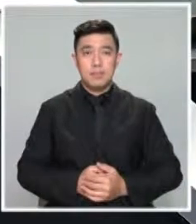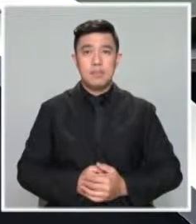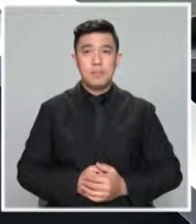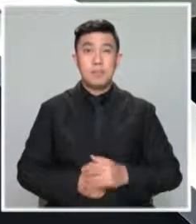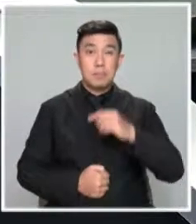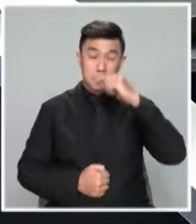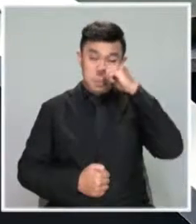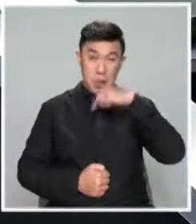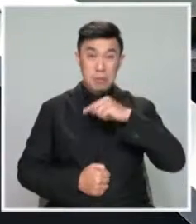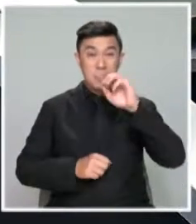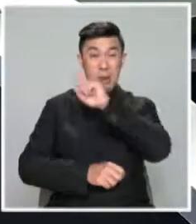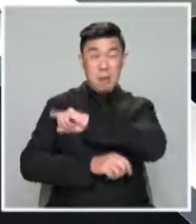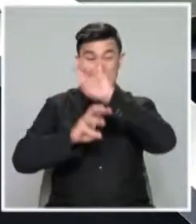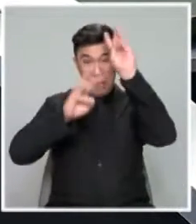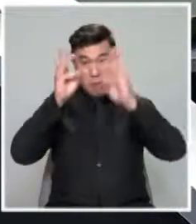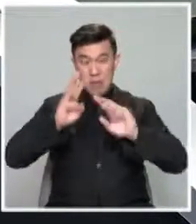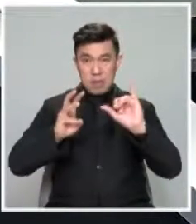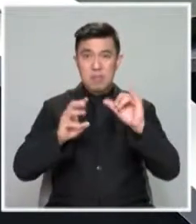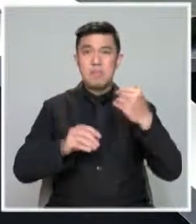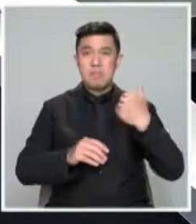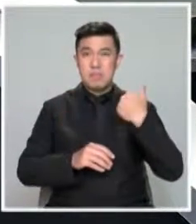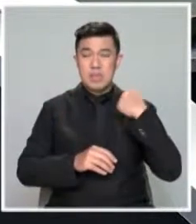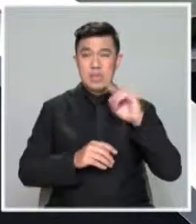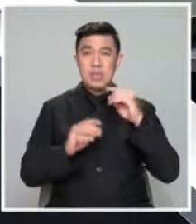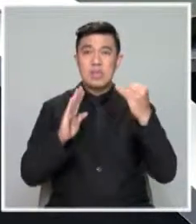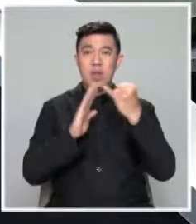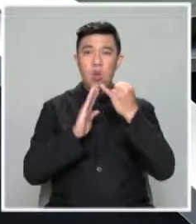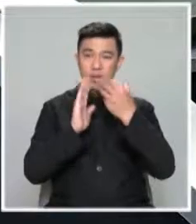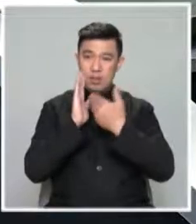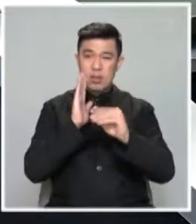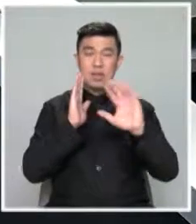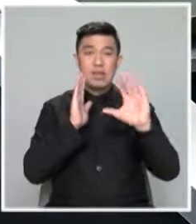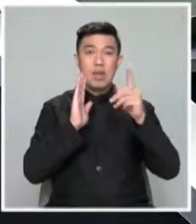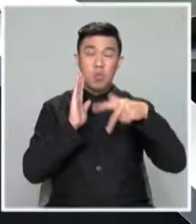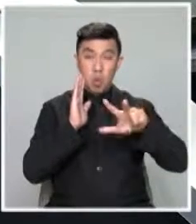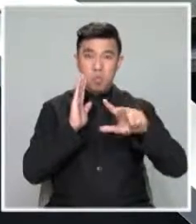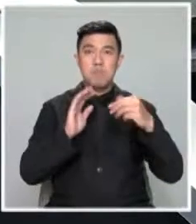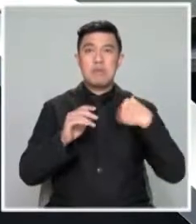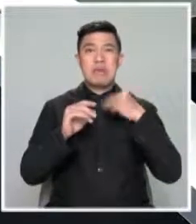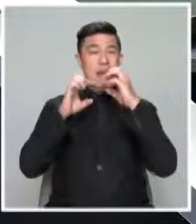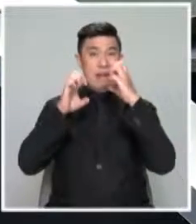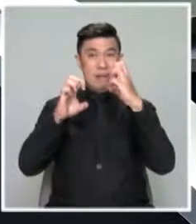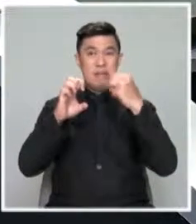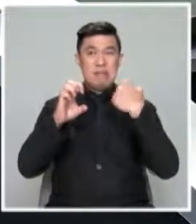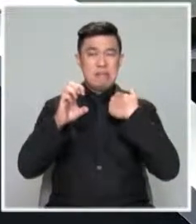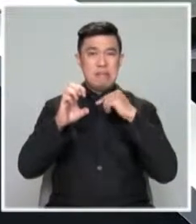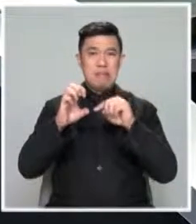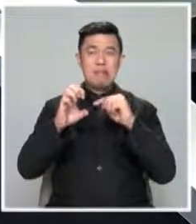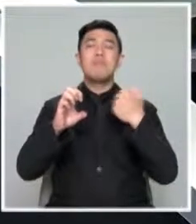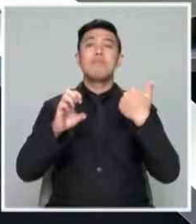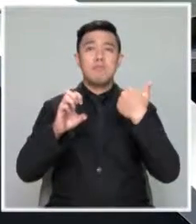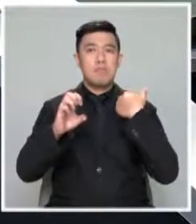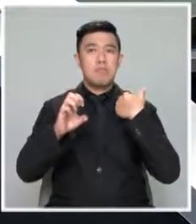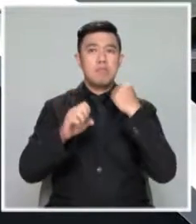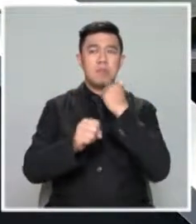ถึงแม้ว่าบ้านเรายังไม่มีหิมะนะครับแต่เรามีสโตนเฮนจ์นะครับที่จังหวัดชัยภูมิหรือว่ามอหินขาวนั่นเองและที่นี่เองกำลังจะมีการจัดงานใหญ่ครับม